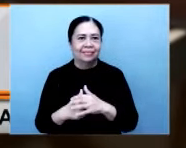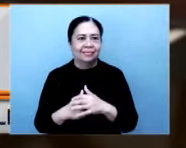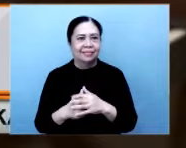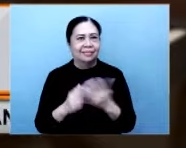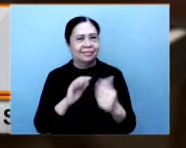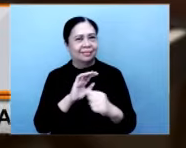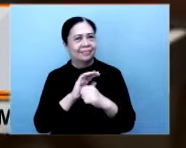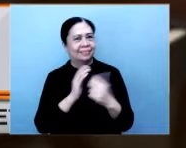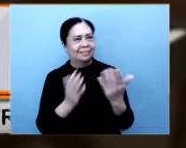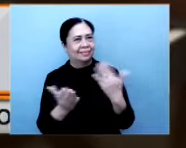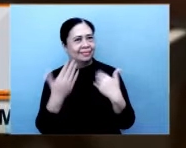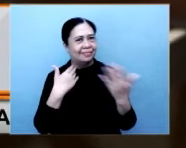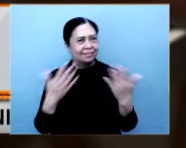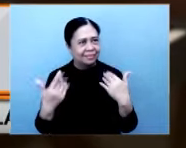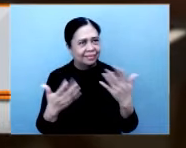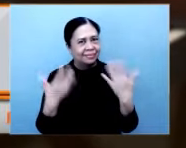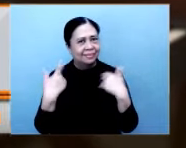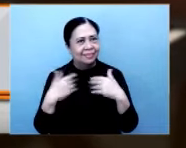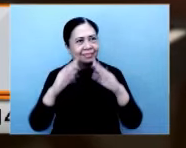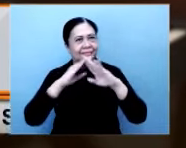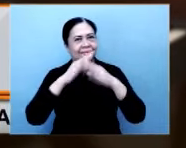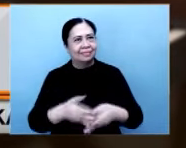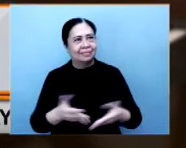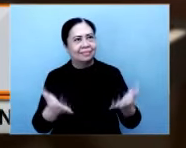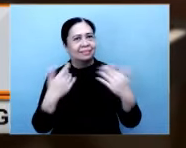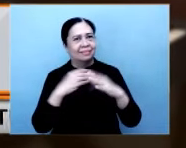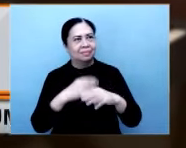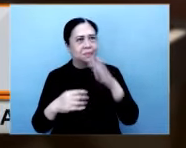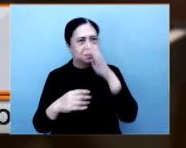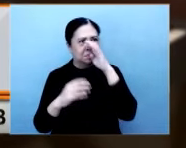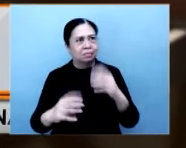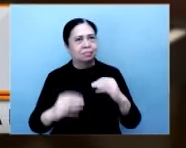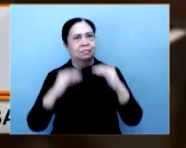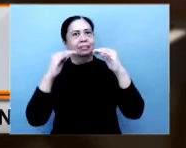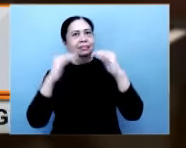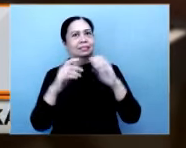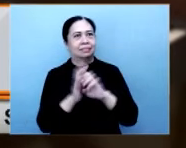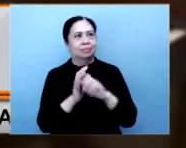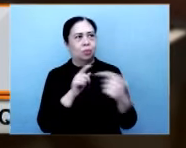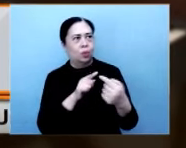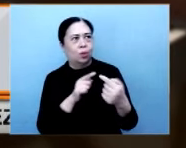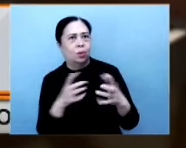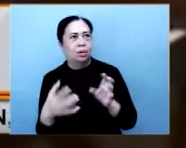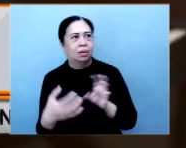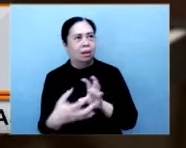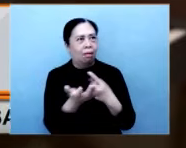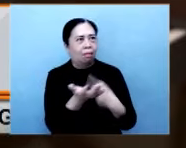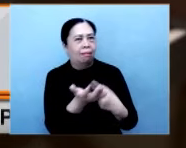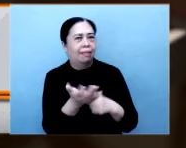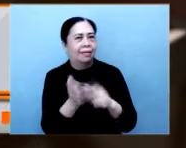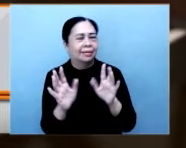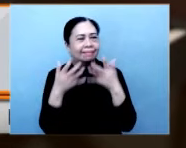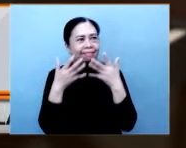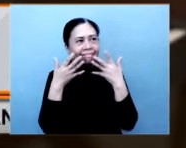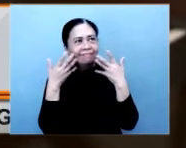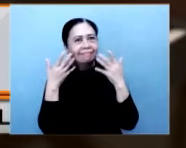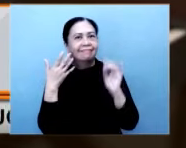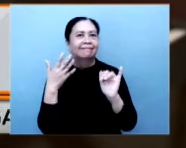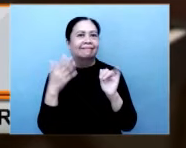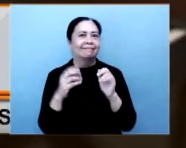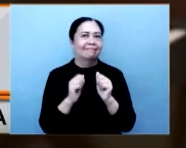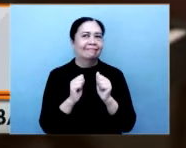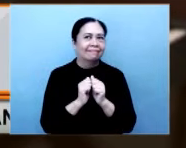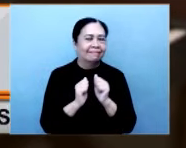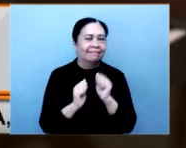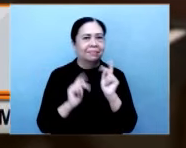attracts, it brings down barriers. Initially, parang pagkurari mag-aaway kayo, mga ano, konting ngiti-ngiti mo lang with people,